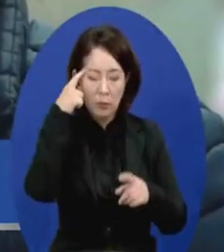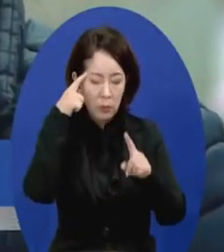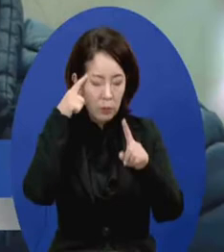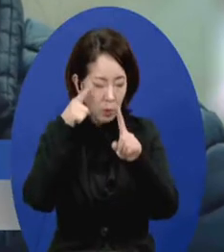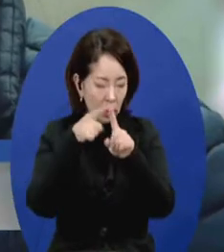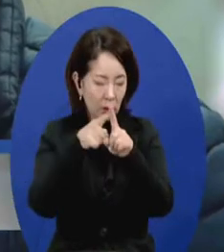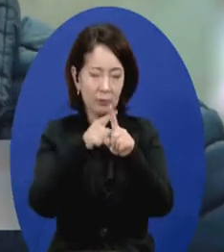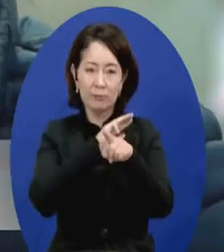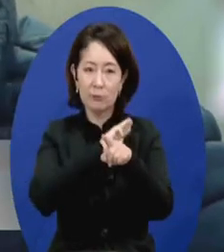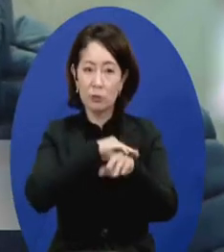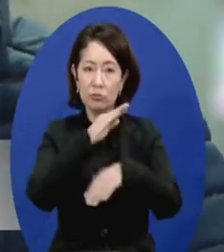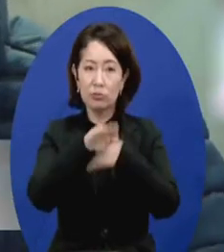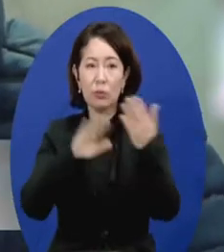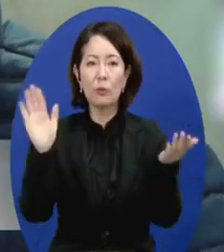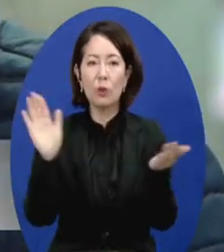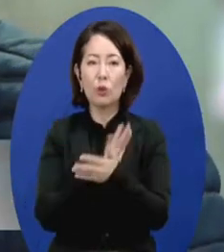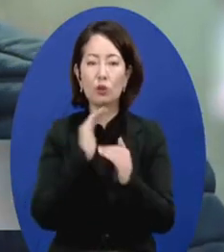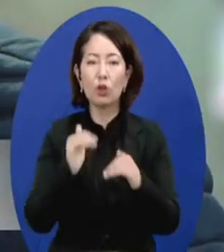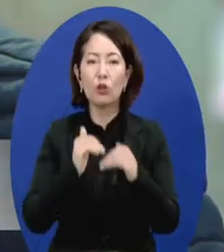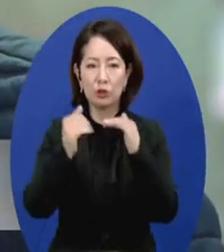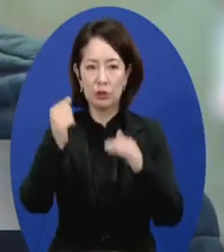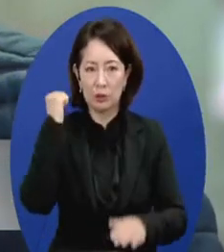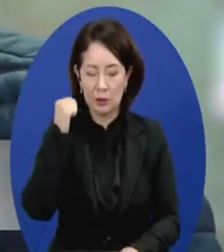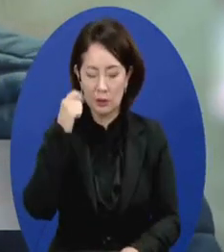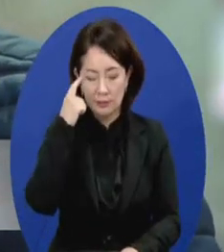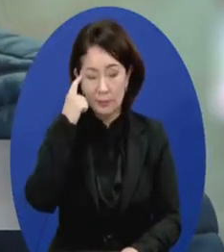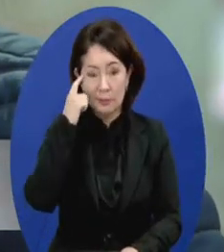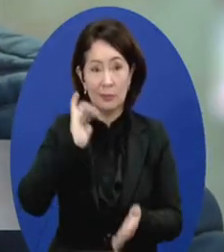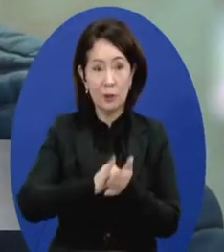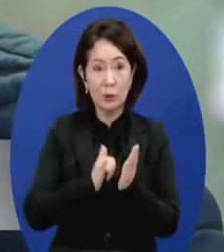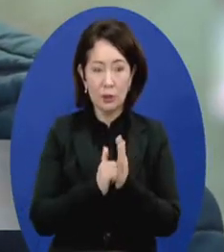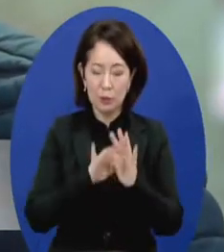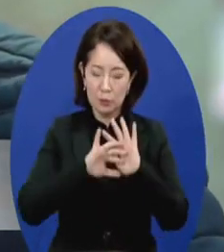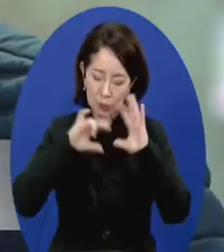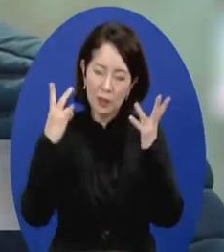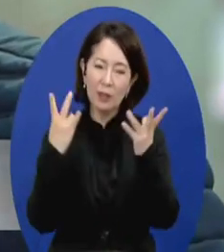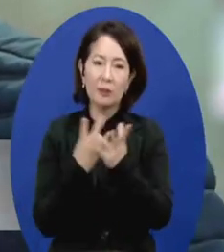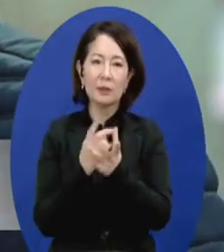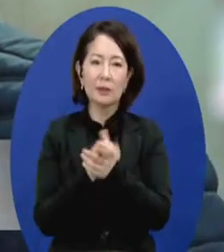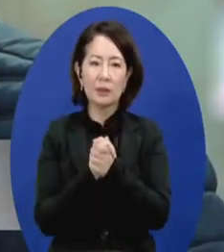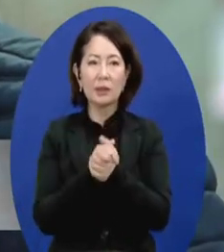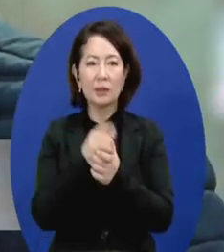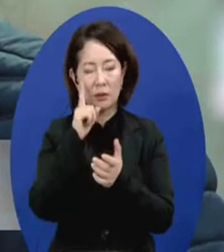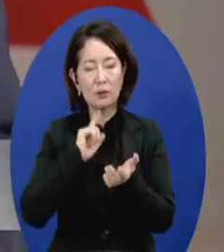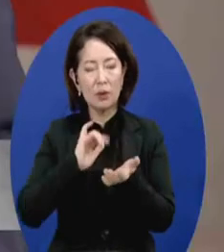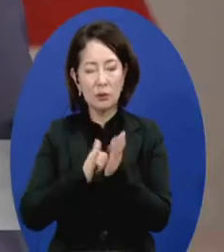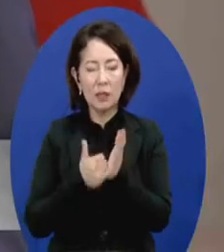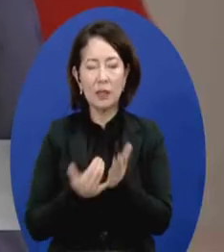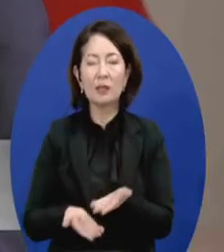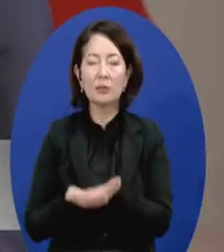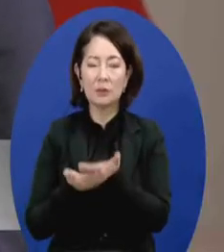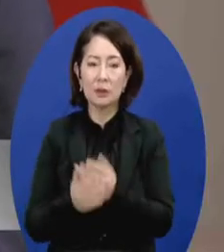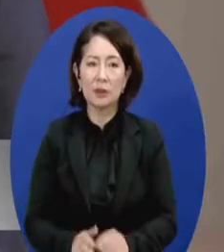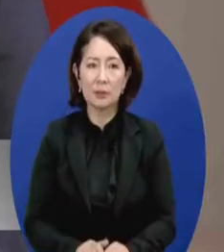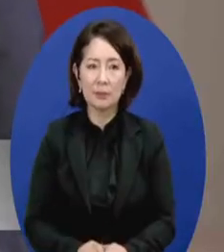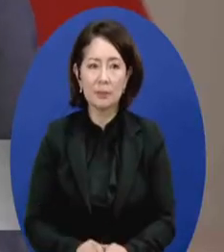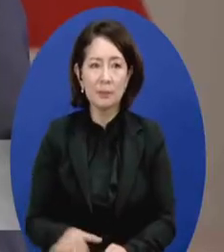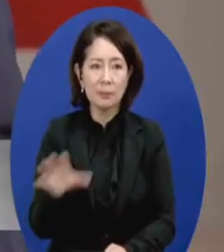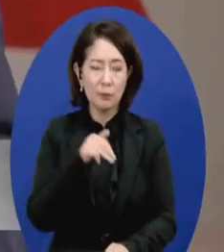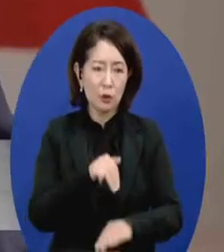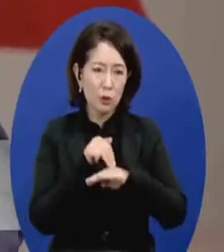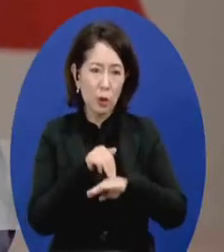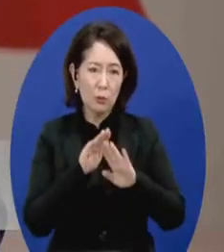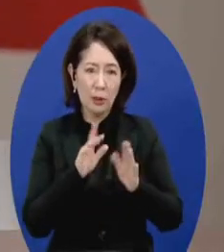нэг тууштай байх юм бол илүү хурдтай хөгжин гэдэг утгаараа бүгд ер нэгдэлтэй байгаасаа гэдэг утгаар нь дэмжиж байгаа. Бидэнд тогтвортой